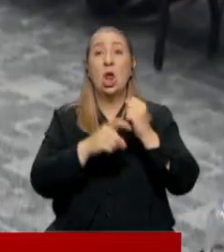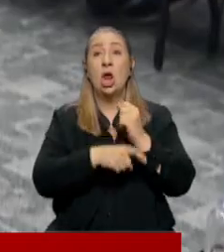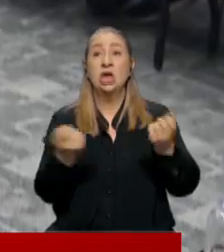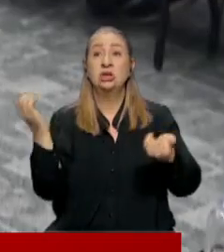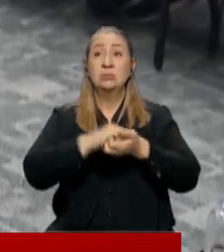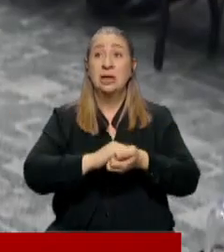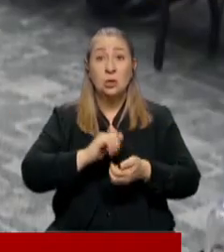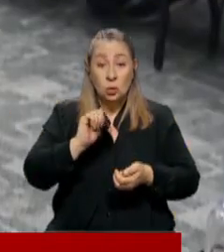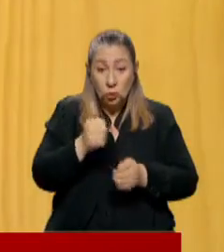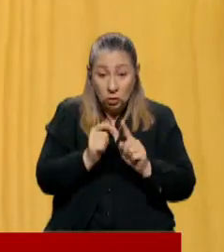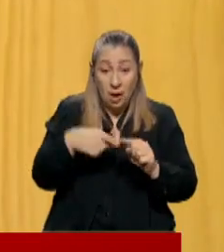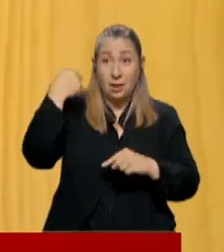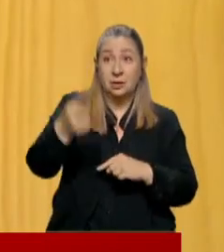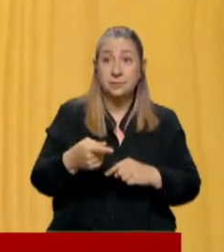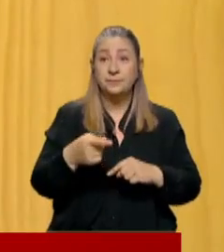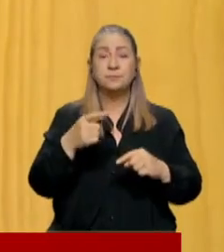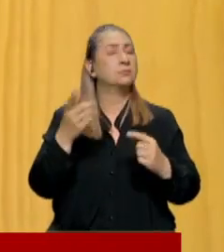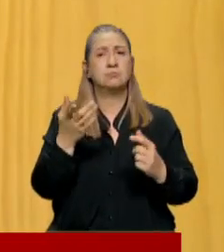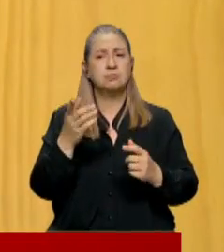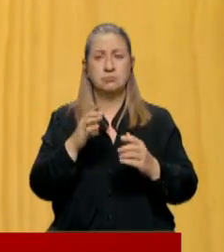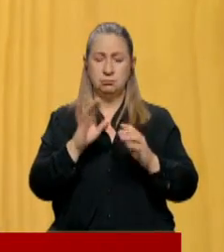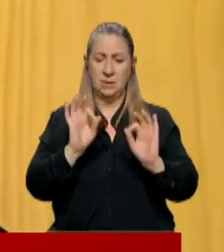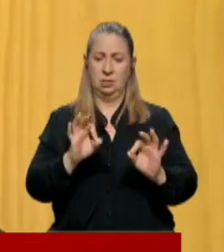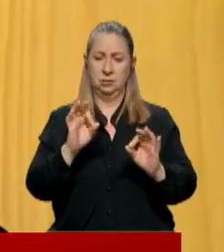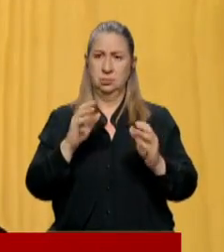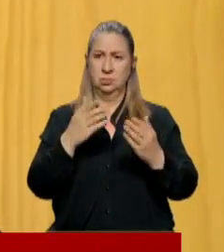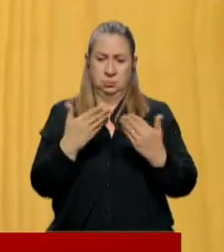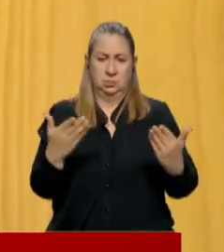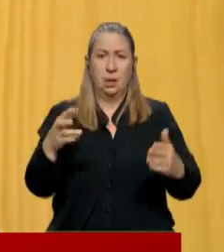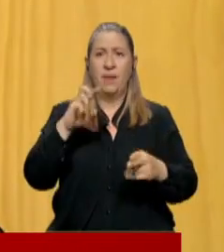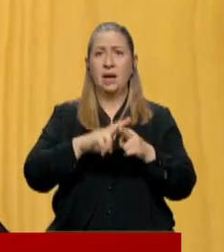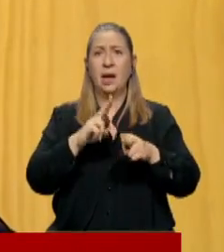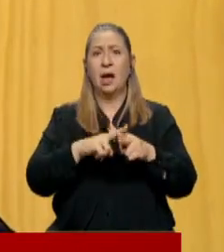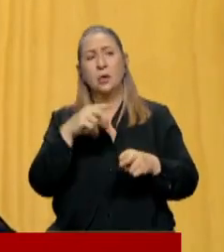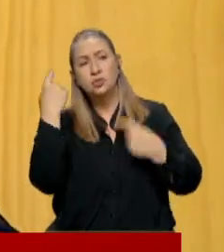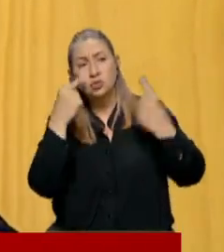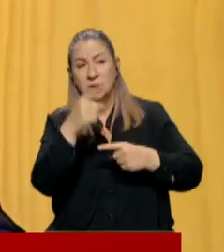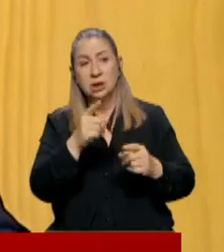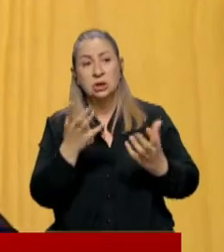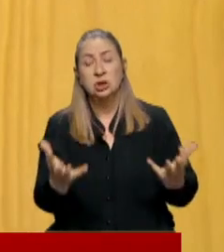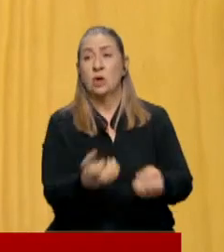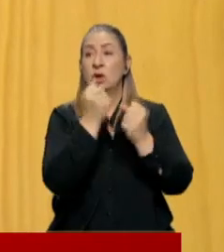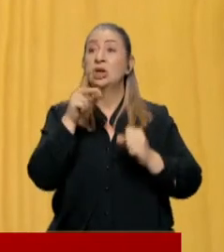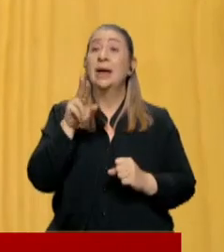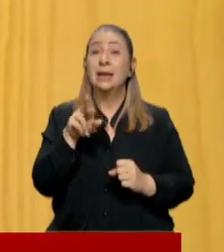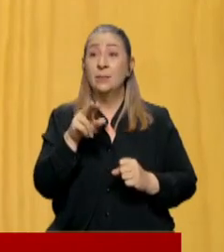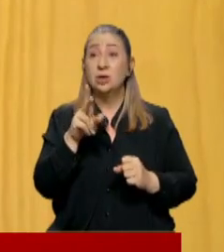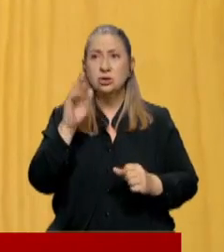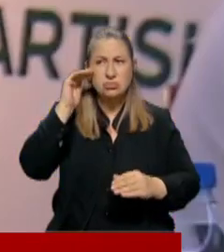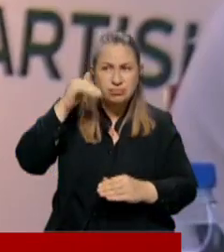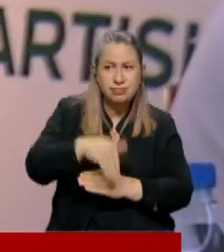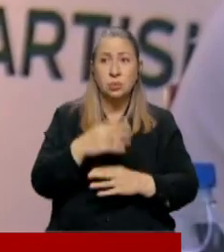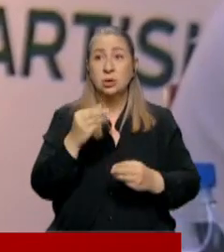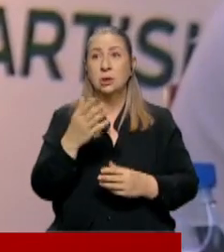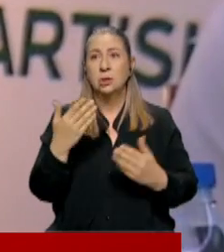işbirliği suçladığı günün ertesinde. Terör artık kartını açık oynamaktadır. Ve PKK tezlerini savunacak kadar